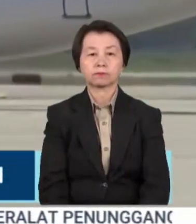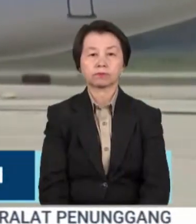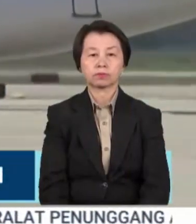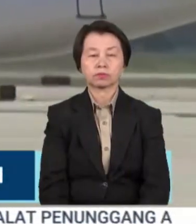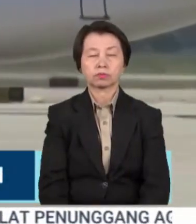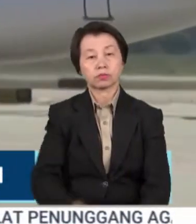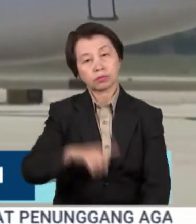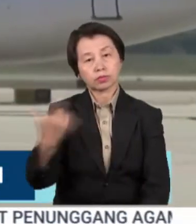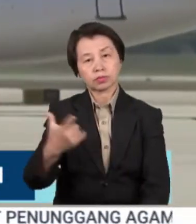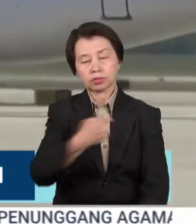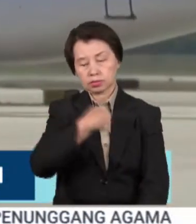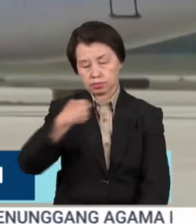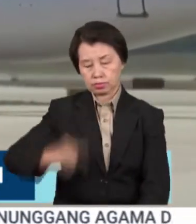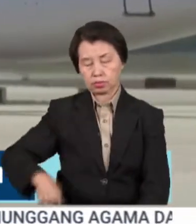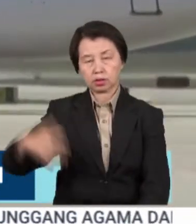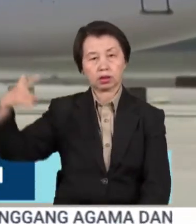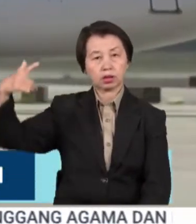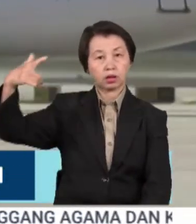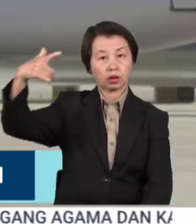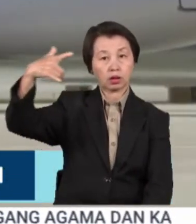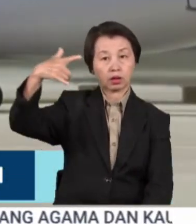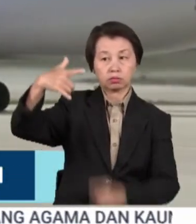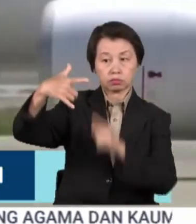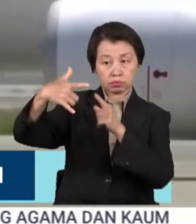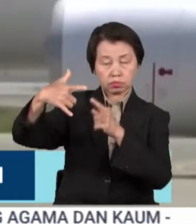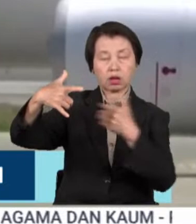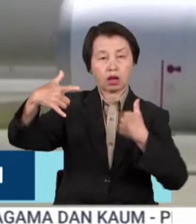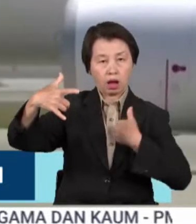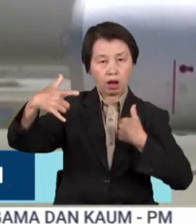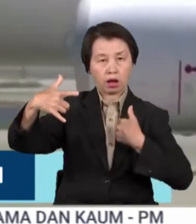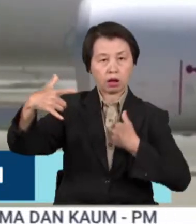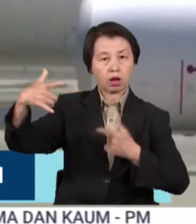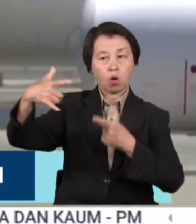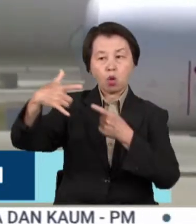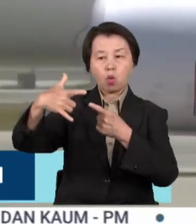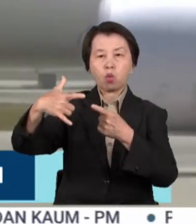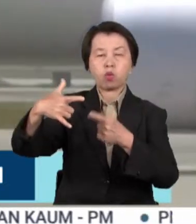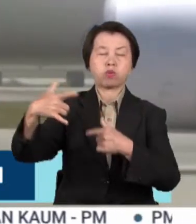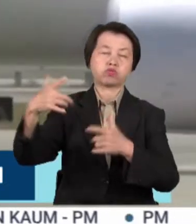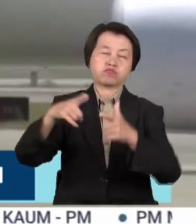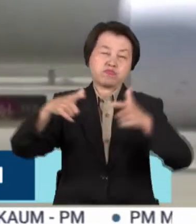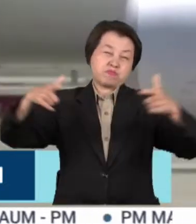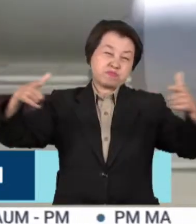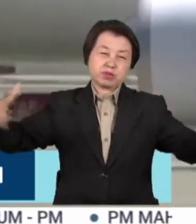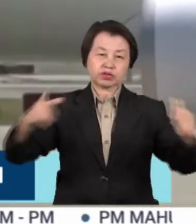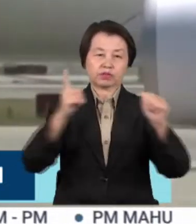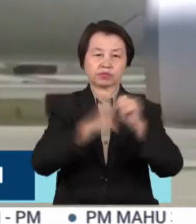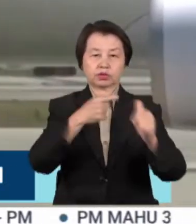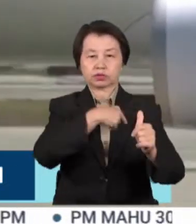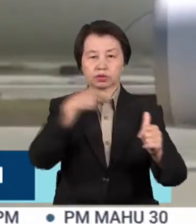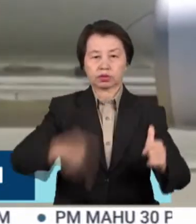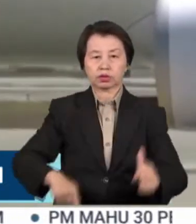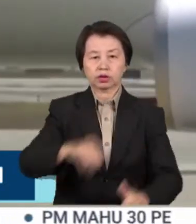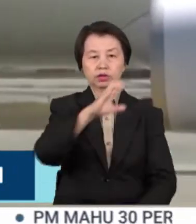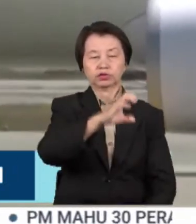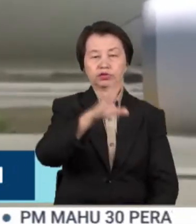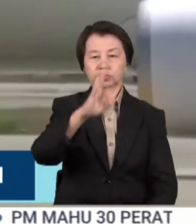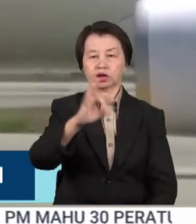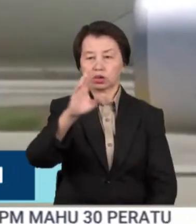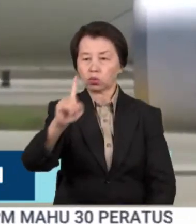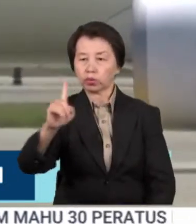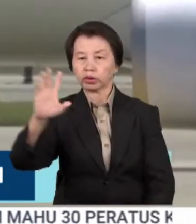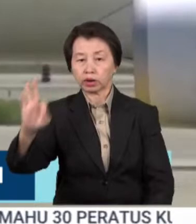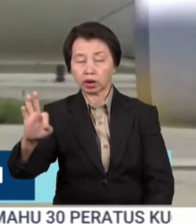Dalam perkembangan lain, China Eastern Airlines hari ini melancarkan pesawat penumpang komersial terbesar pertama China,